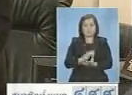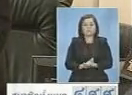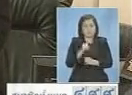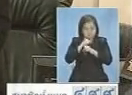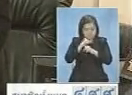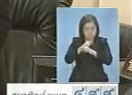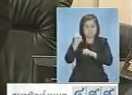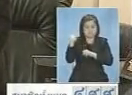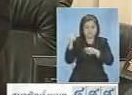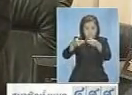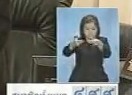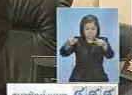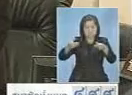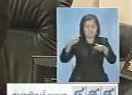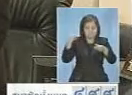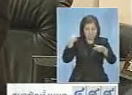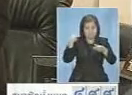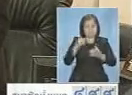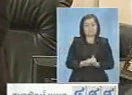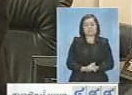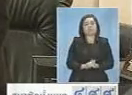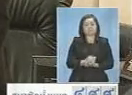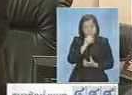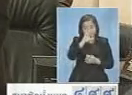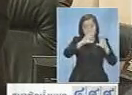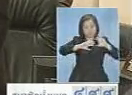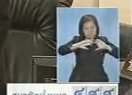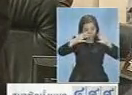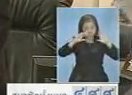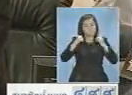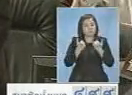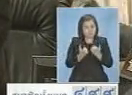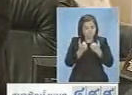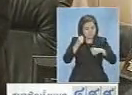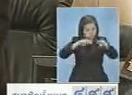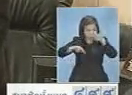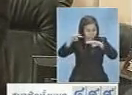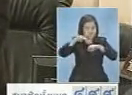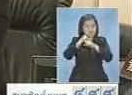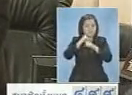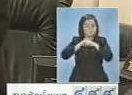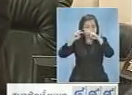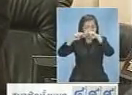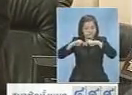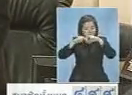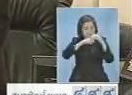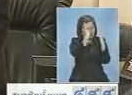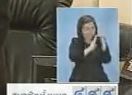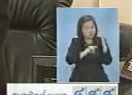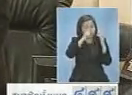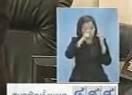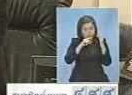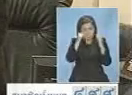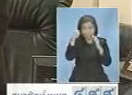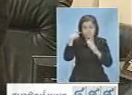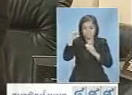านผมมีแล้วผมเชื่อมั่นว่ารัฐบาลนี้สามารถดูแลเรื่องการวิจัยของประเทศให้เป็นประโยช